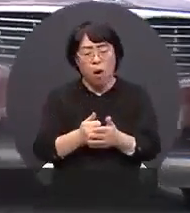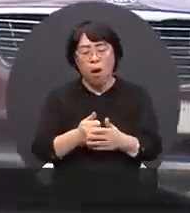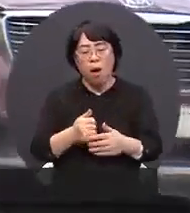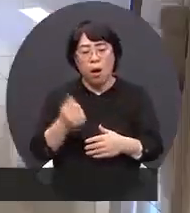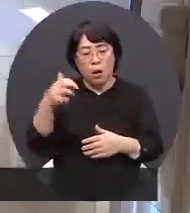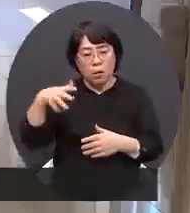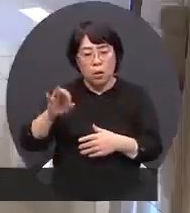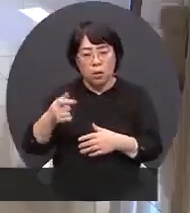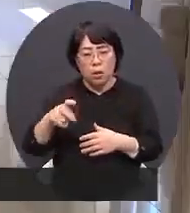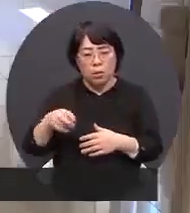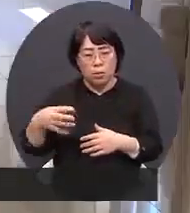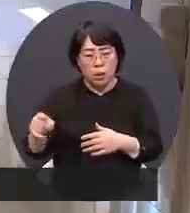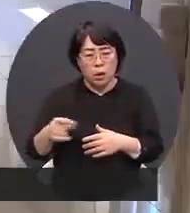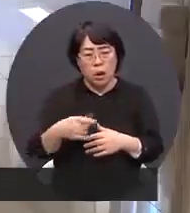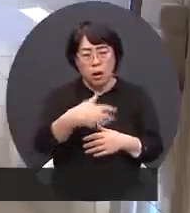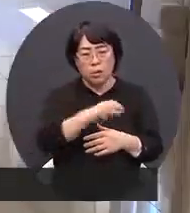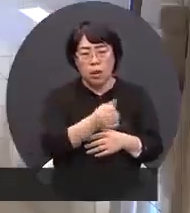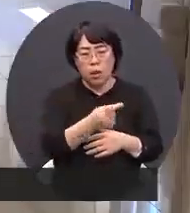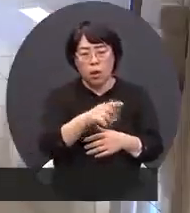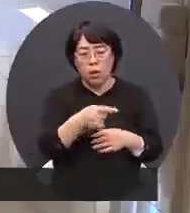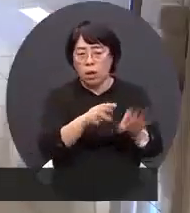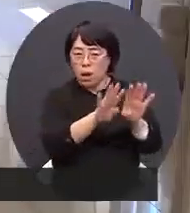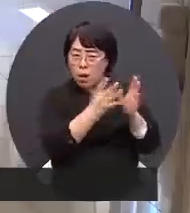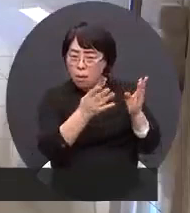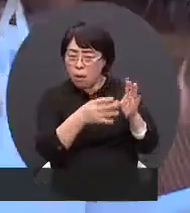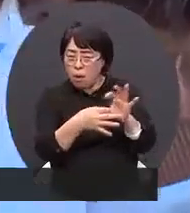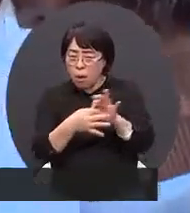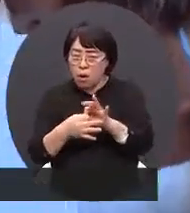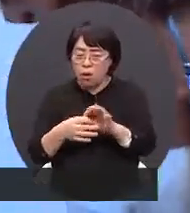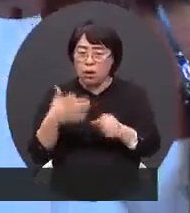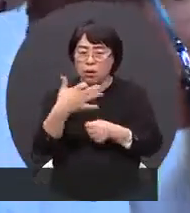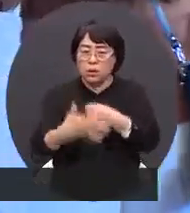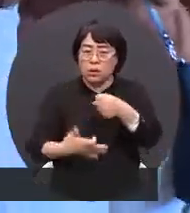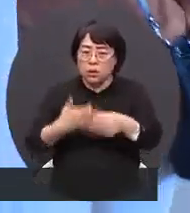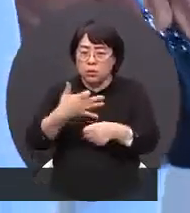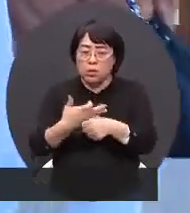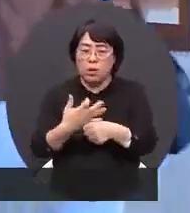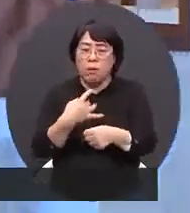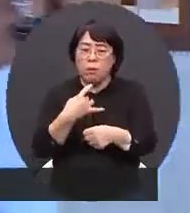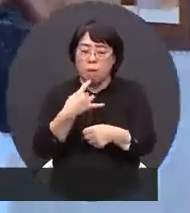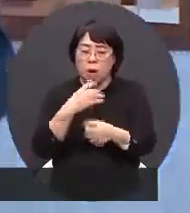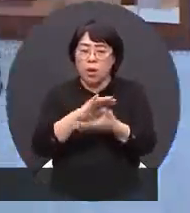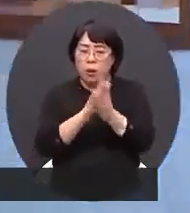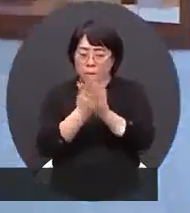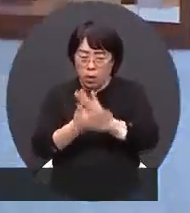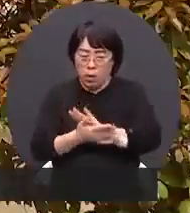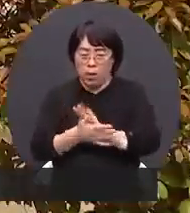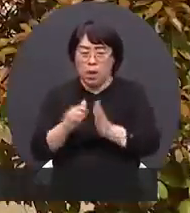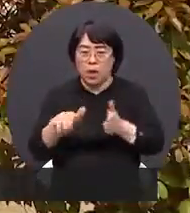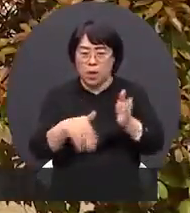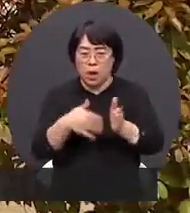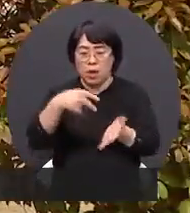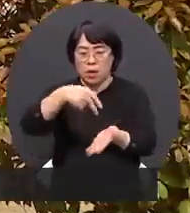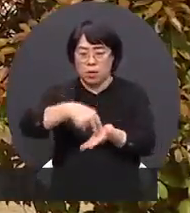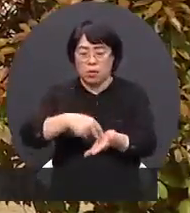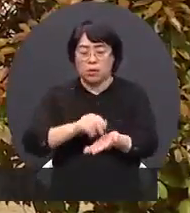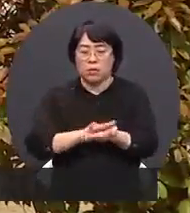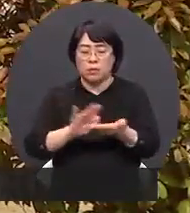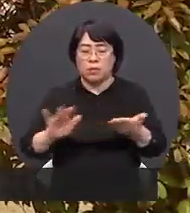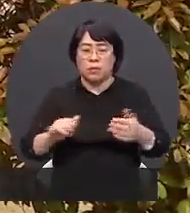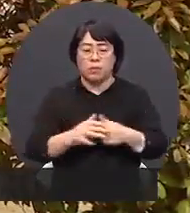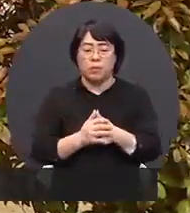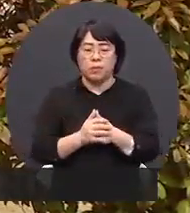청와대 개방 이라는 변수를 만나면서 19년만에 변화의 기로에 서게 됐습니다 mbc 뉴스